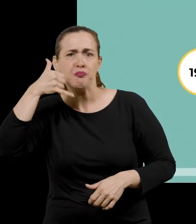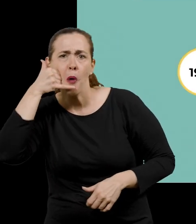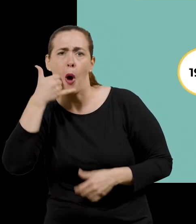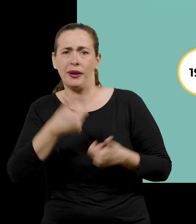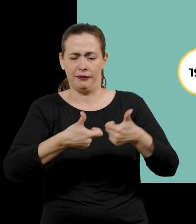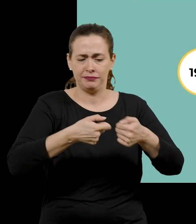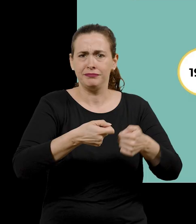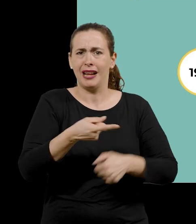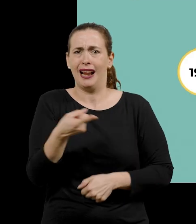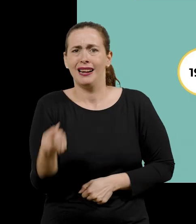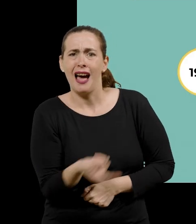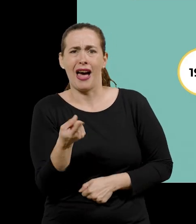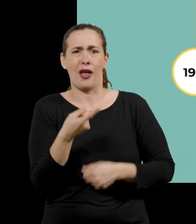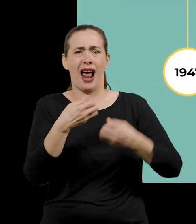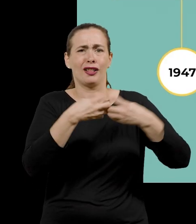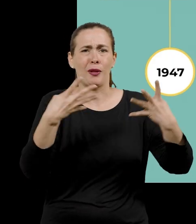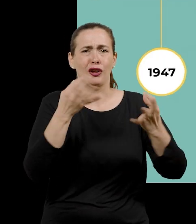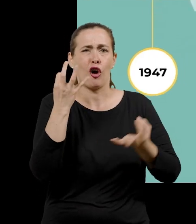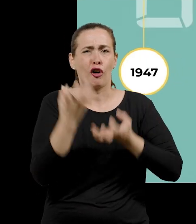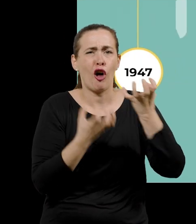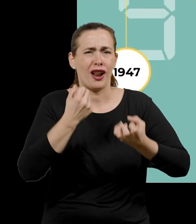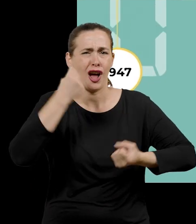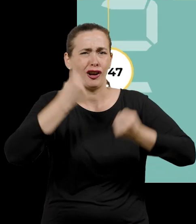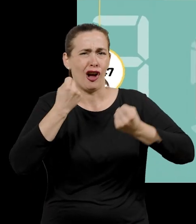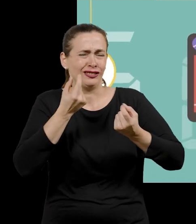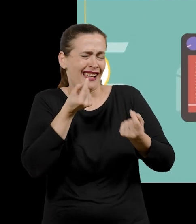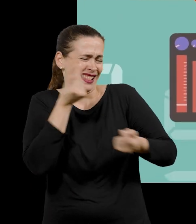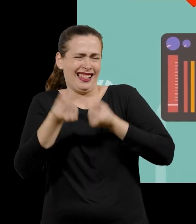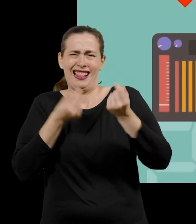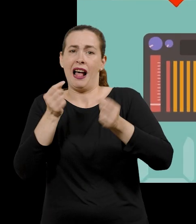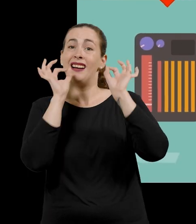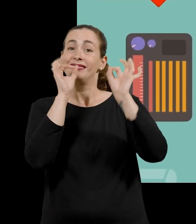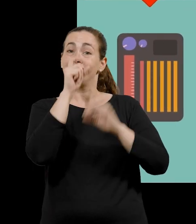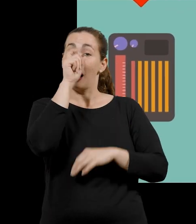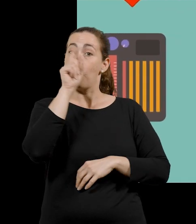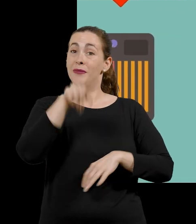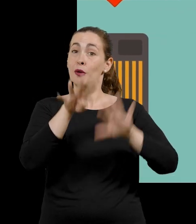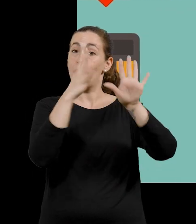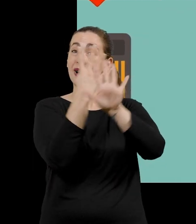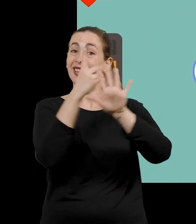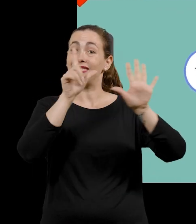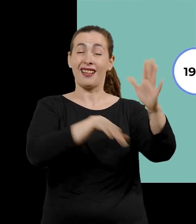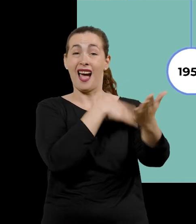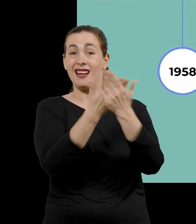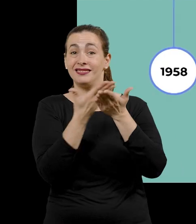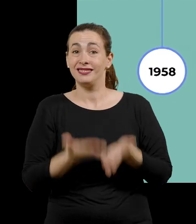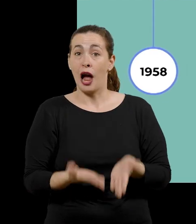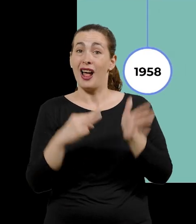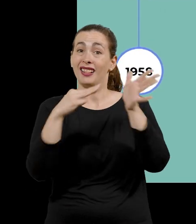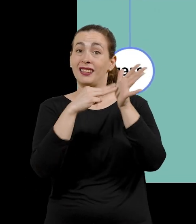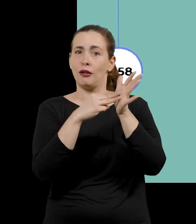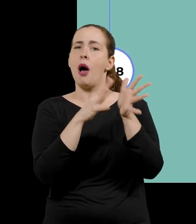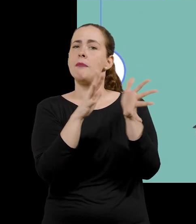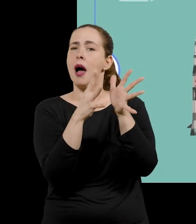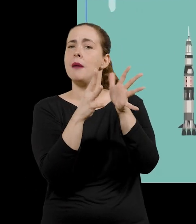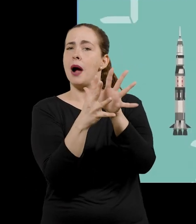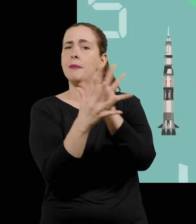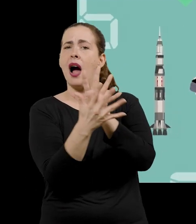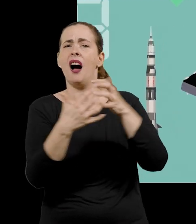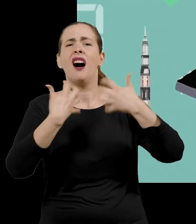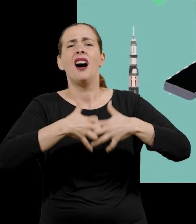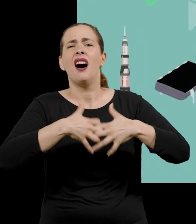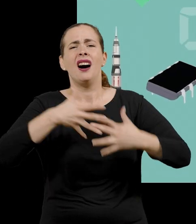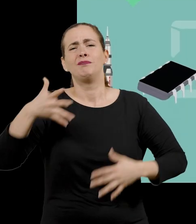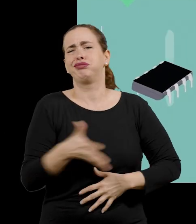Des de l'any 1947, els transistors han anat canviant. S'han fabricat molts milions i s'han fet cada vegada més